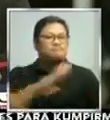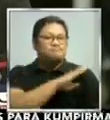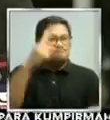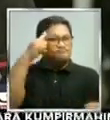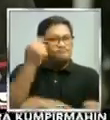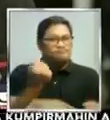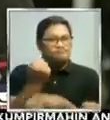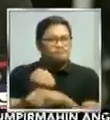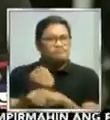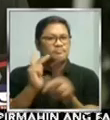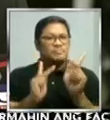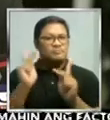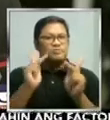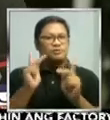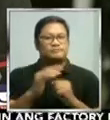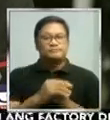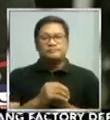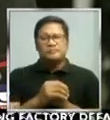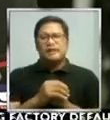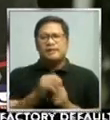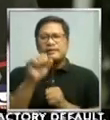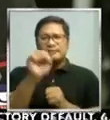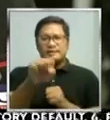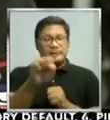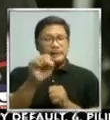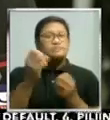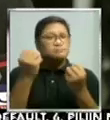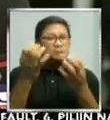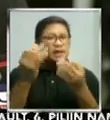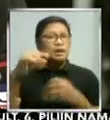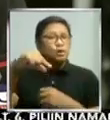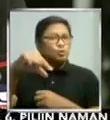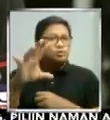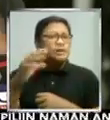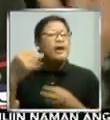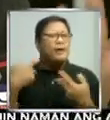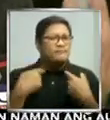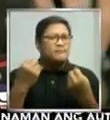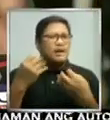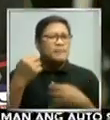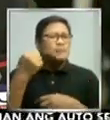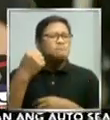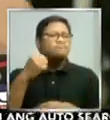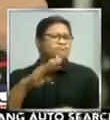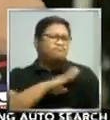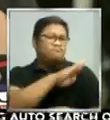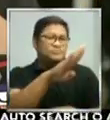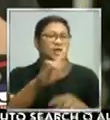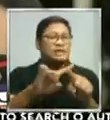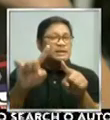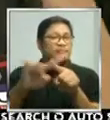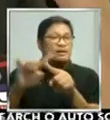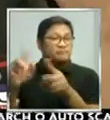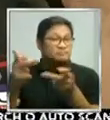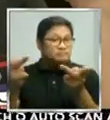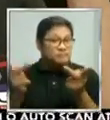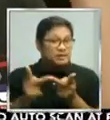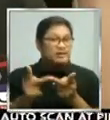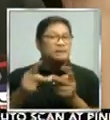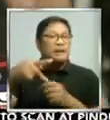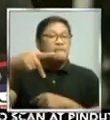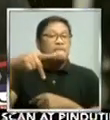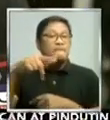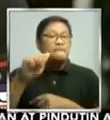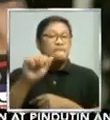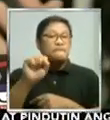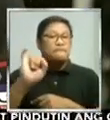ulo. Marami rin mga siga sa Quezon City, sa ibang area, o sige, sa Pasig